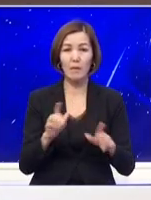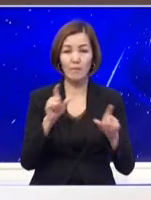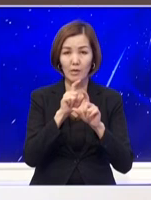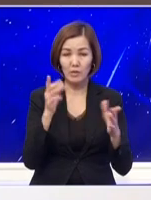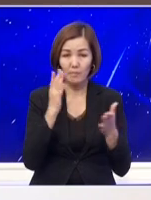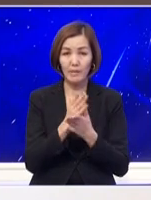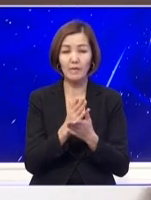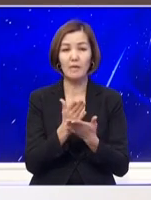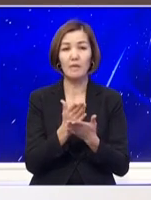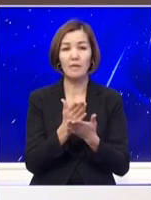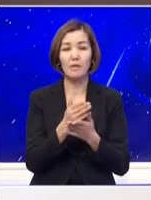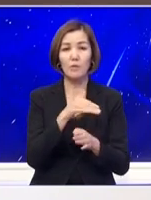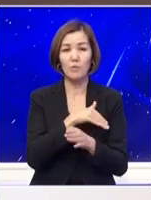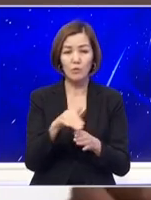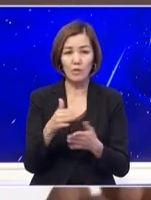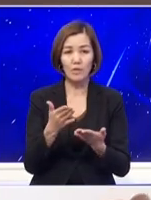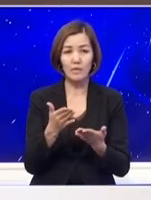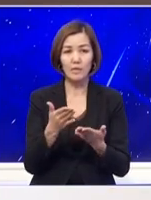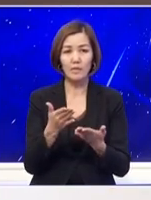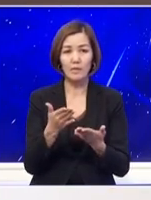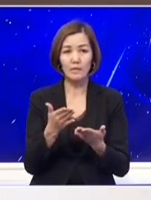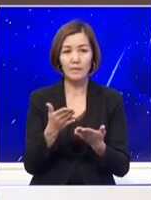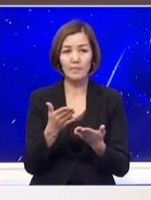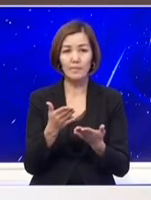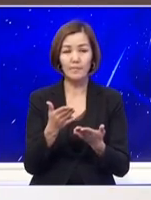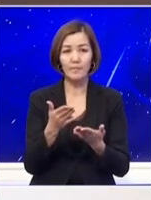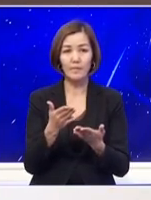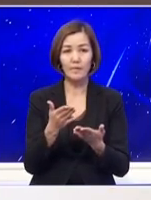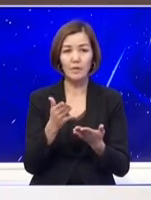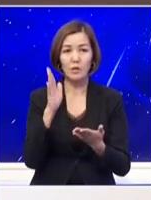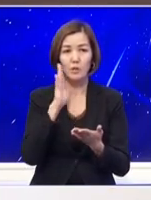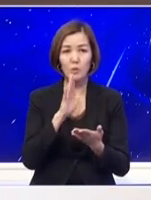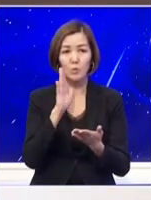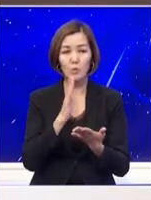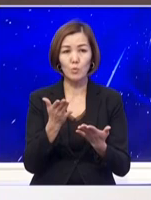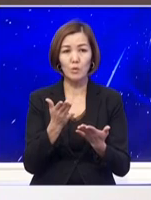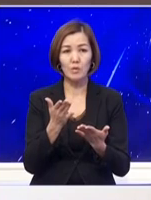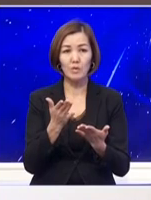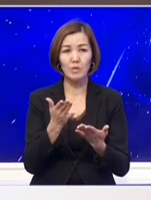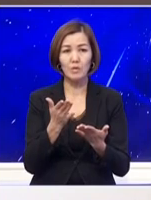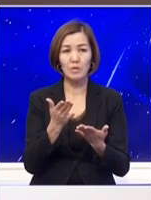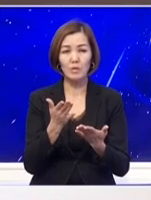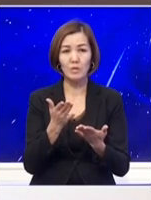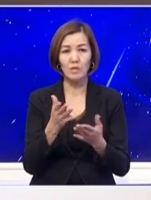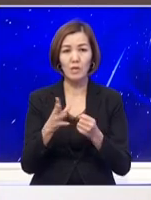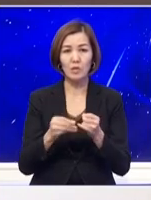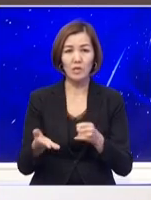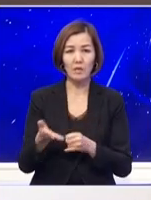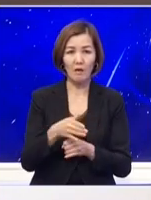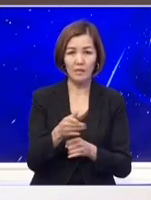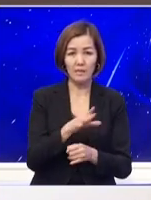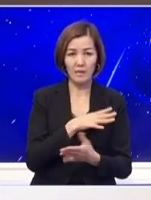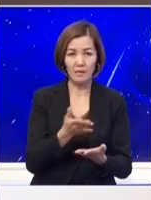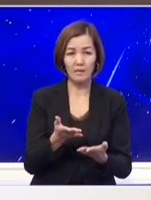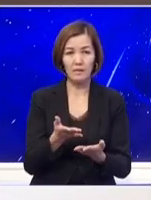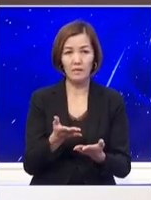бар. Сөнген көшелерде жаңағы кәріз суына нететін жаңағы траншейлер қазылған ғой. Сол